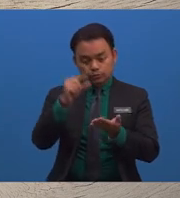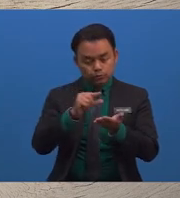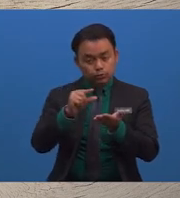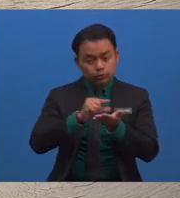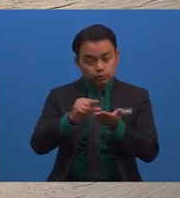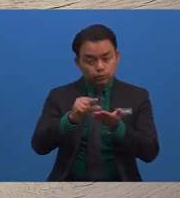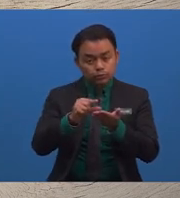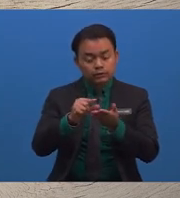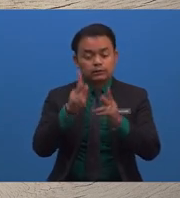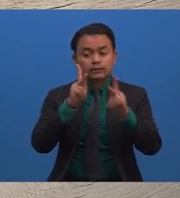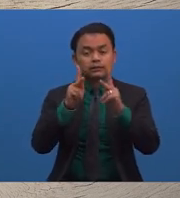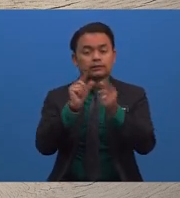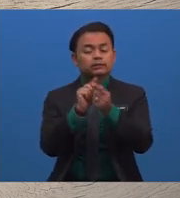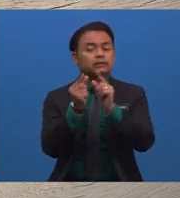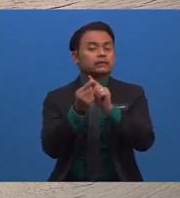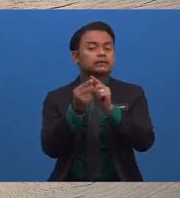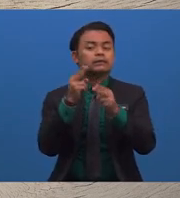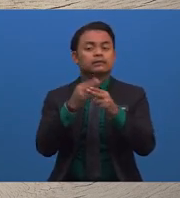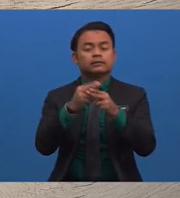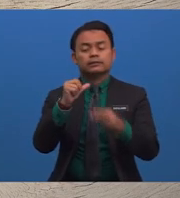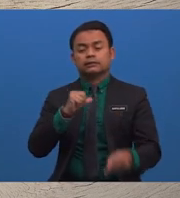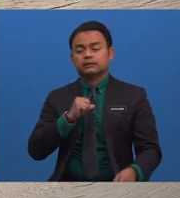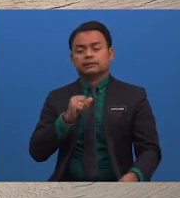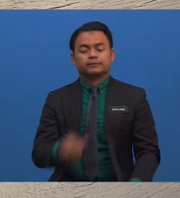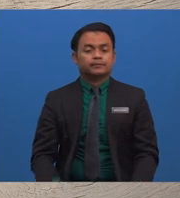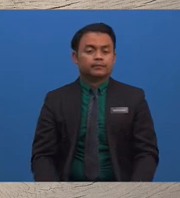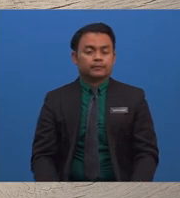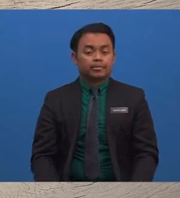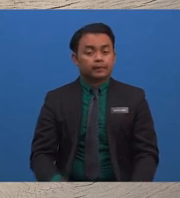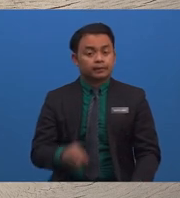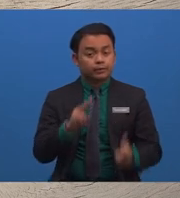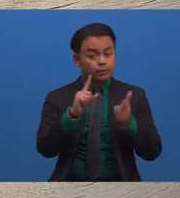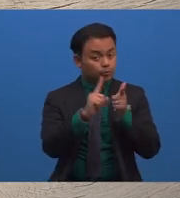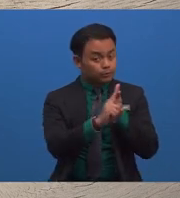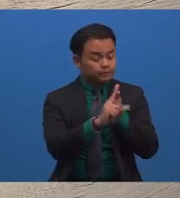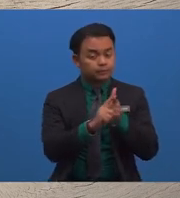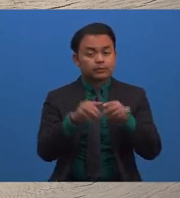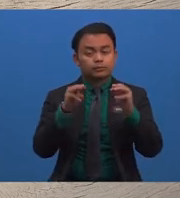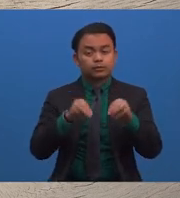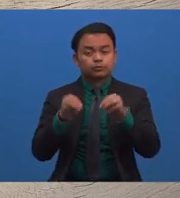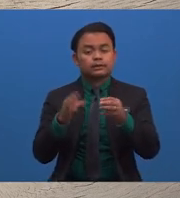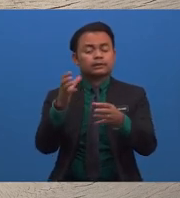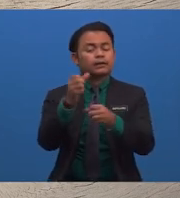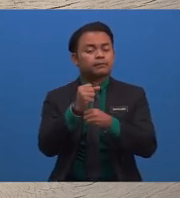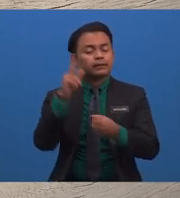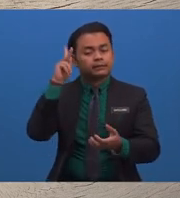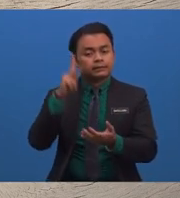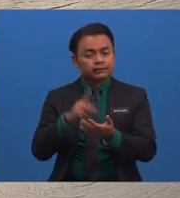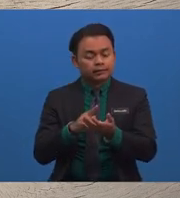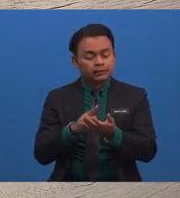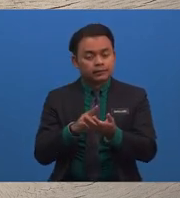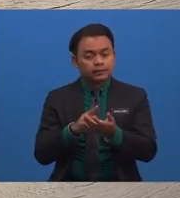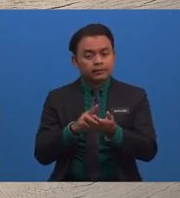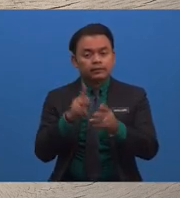diri mengikut konteks. Kedua, murid-murid dapat mengenal pasti kata ganti nama